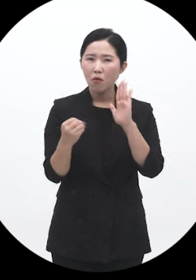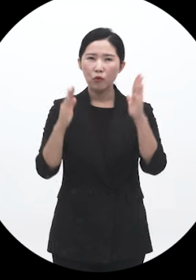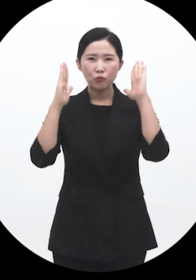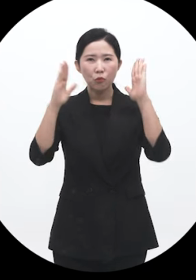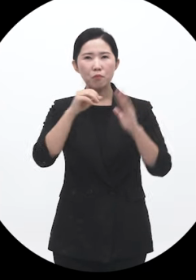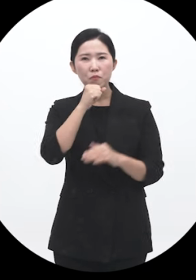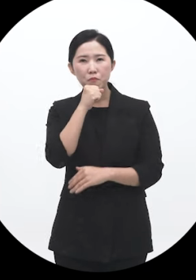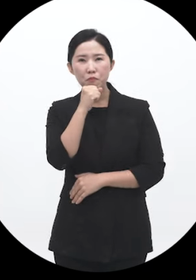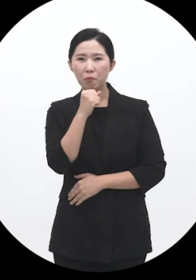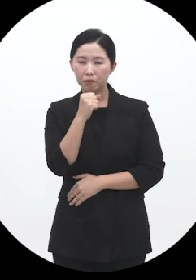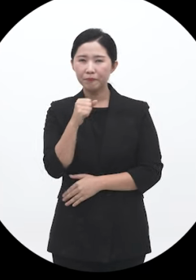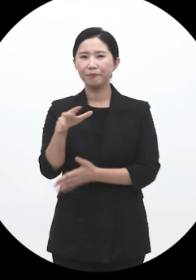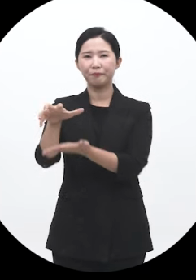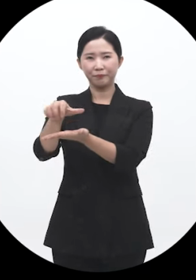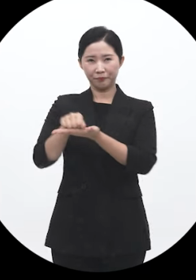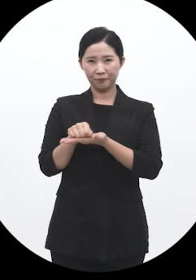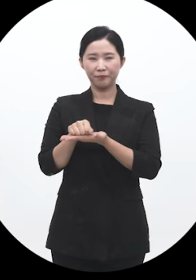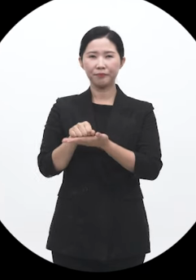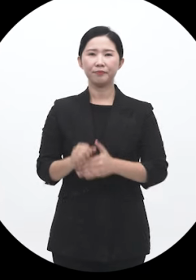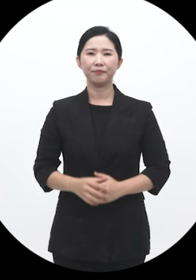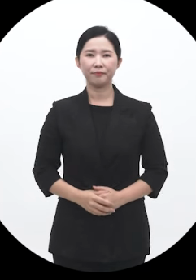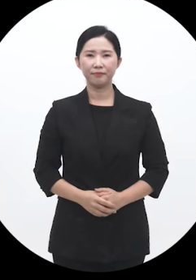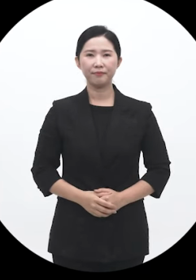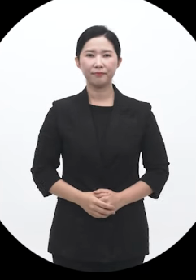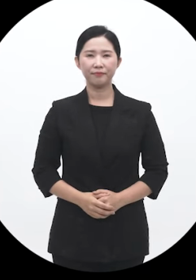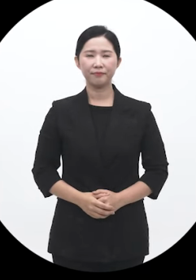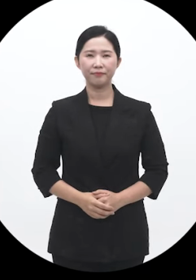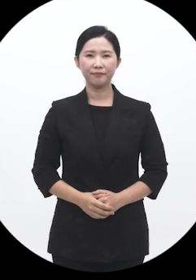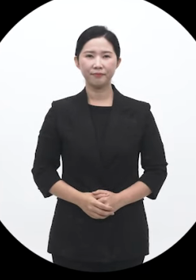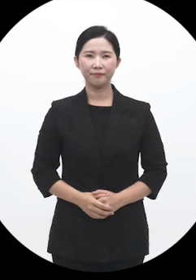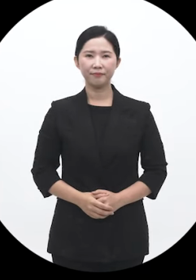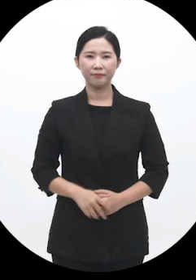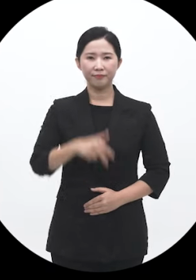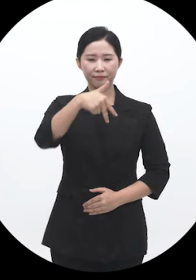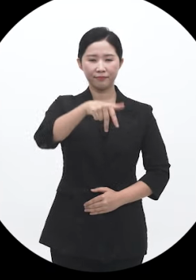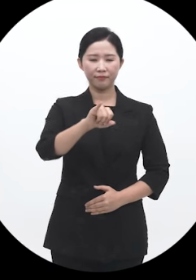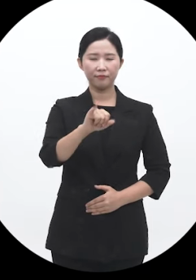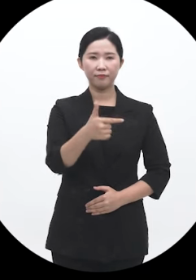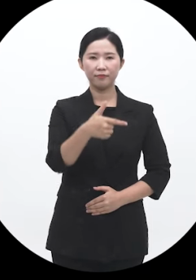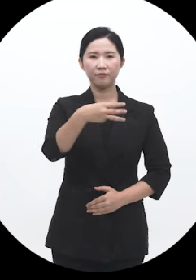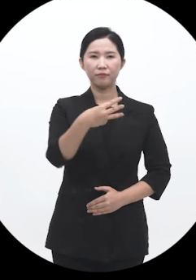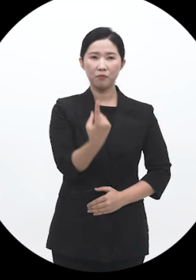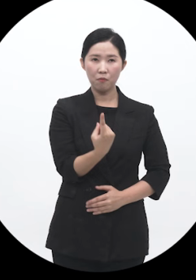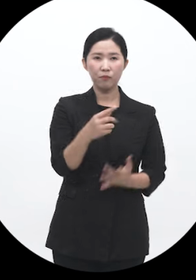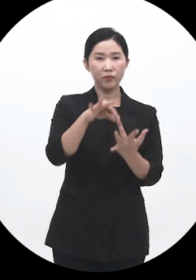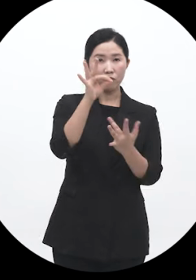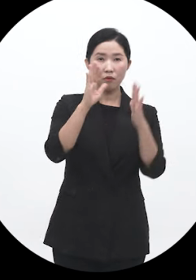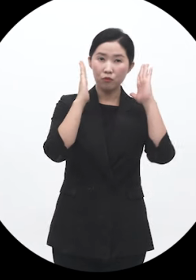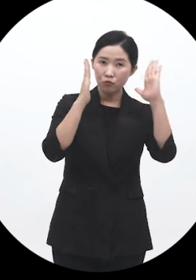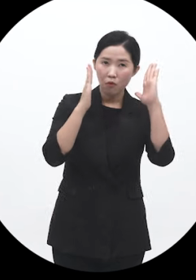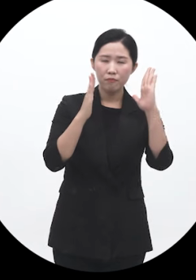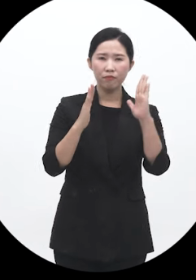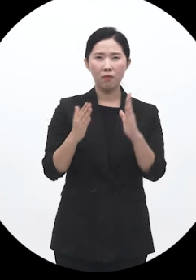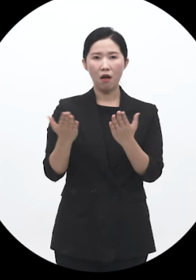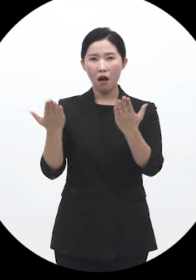공통 과목과 일반 선택 과목에서 반영됩니다. 진로 선택 과목과 전문 교과의 경우에는